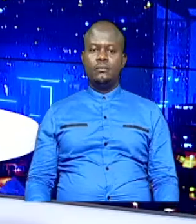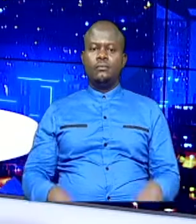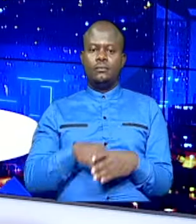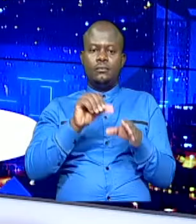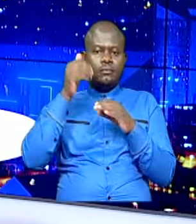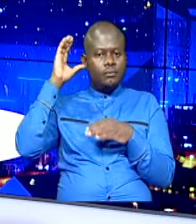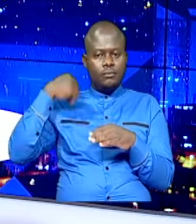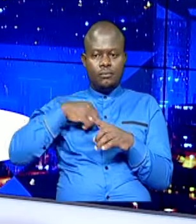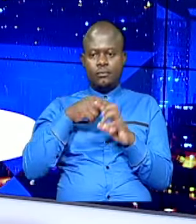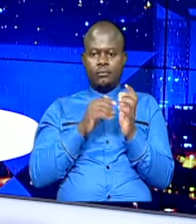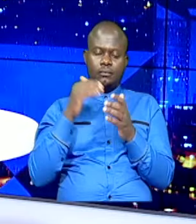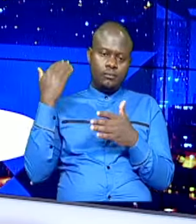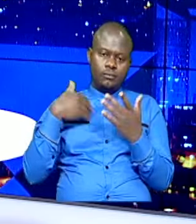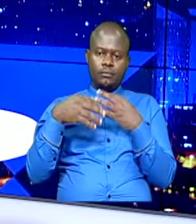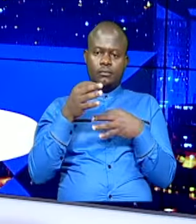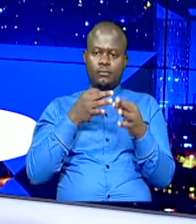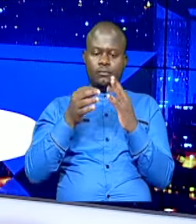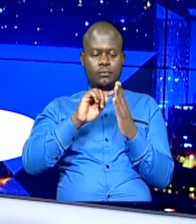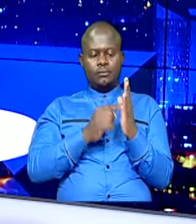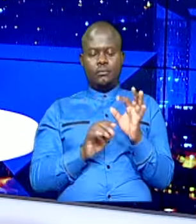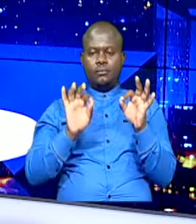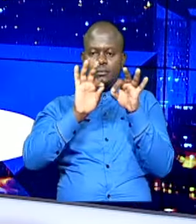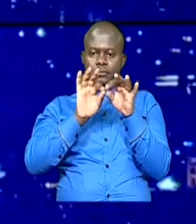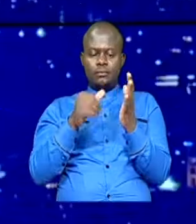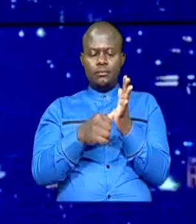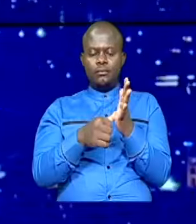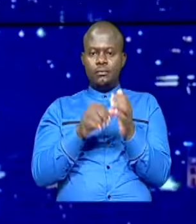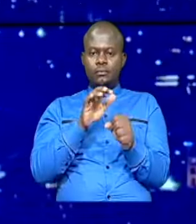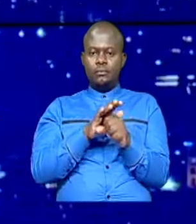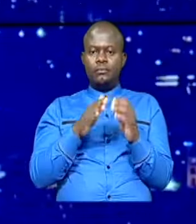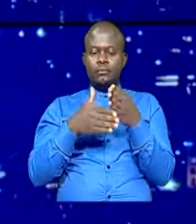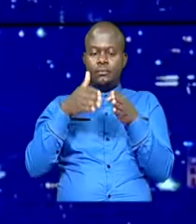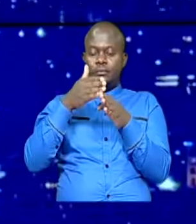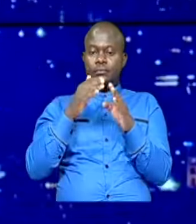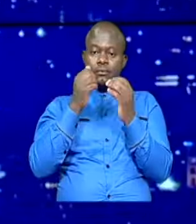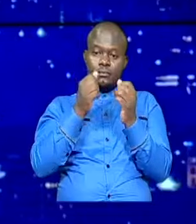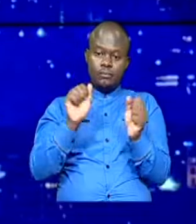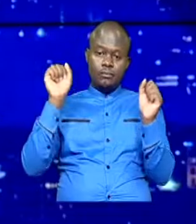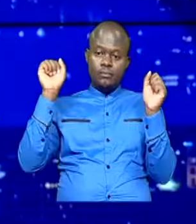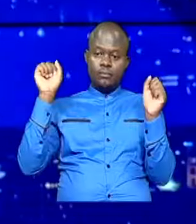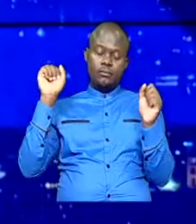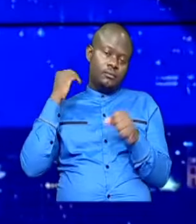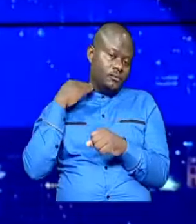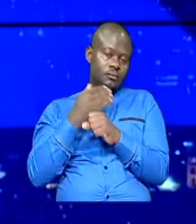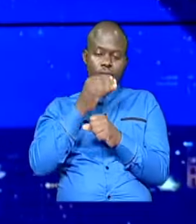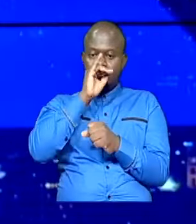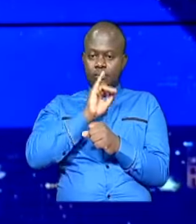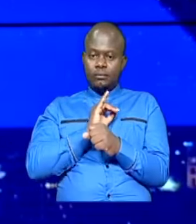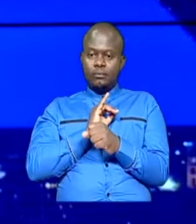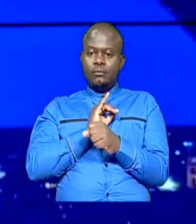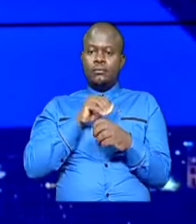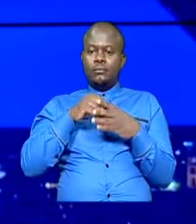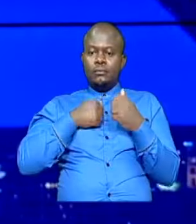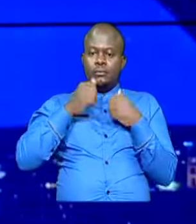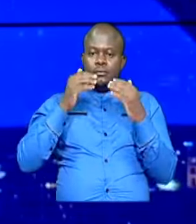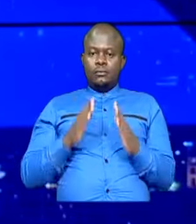Muyandi makuru kandi nabikomojeho mu ngingo z'ingenzi ibibazo by'amacumbi y'abarokotse jenoside yakorewe abatutsi